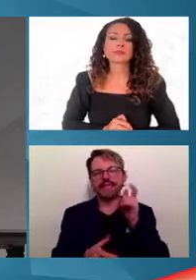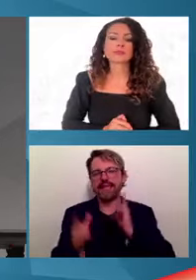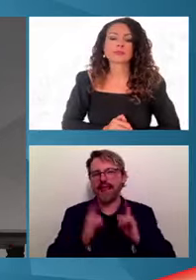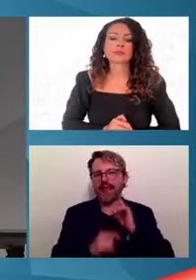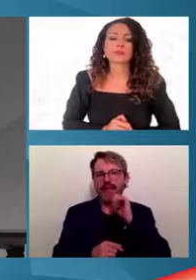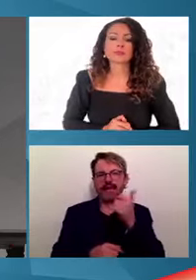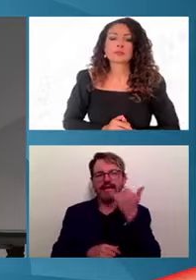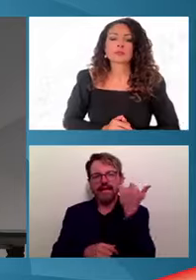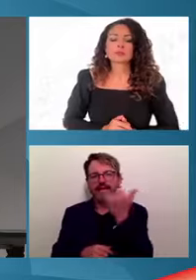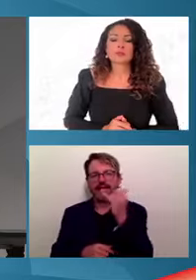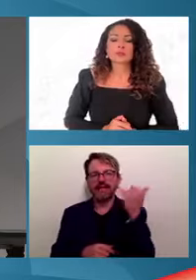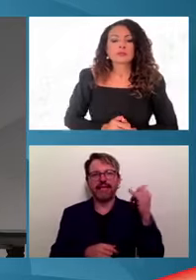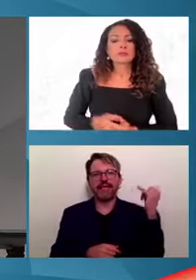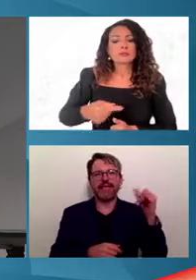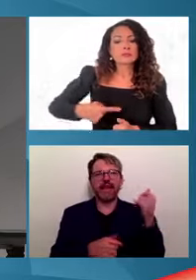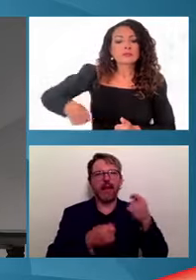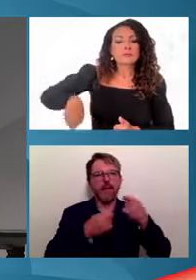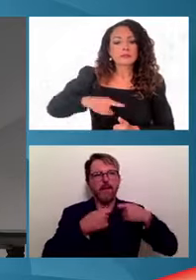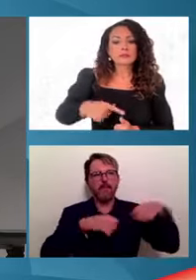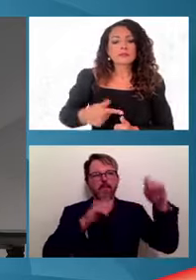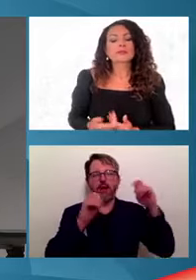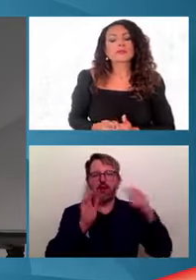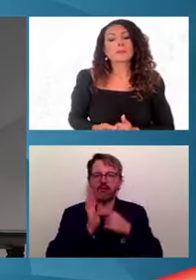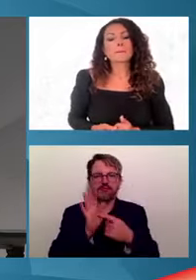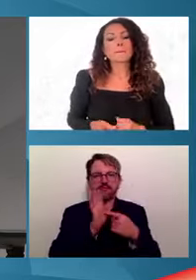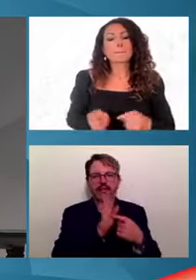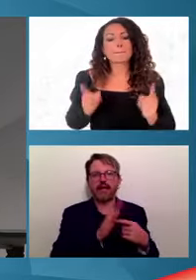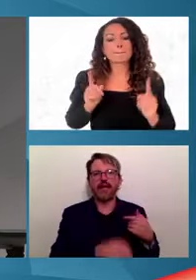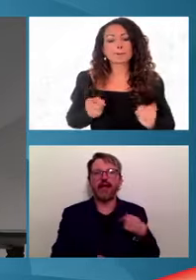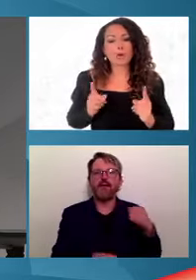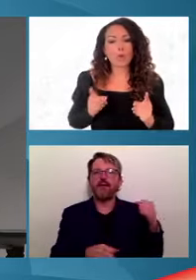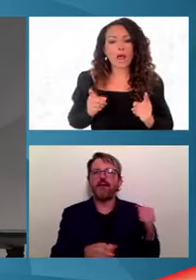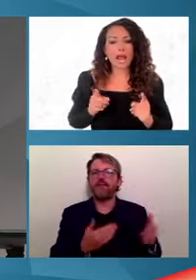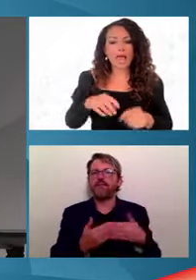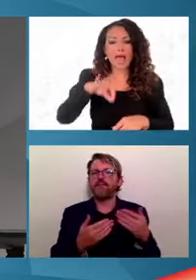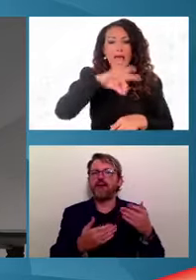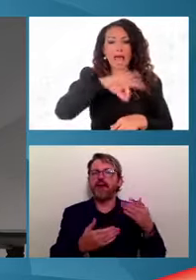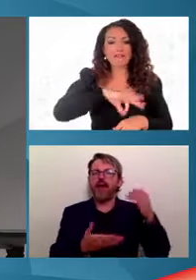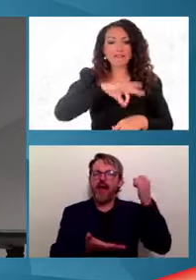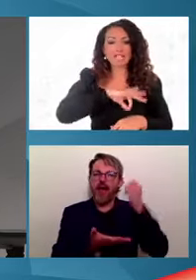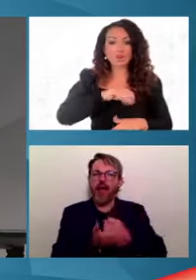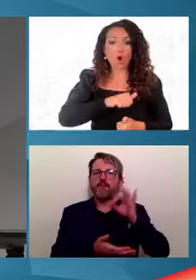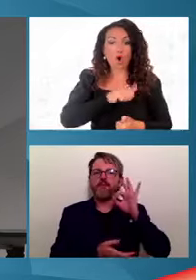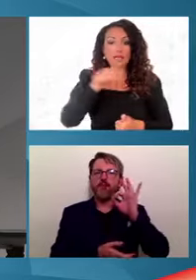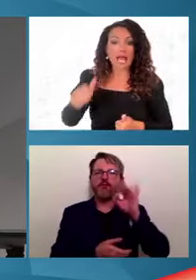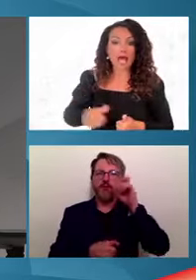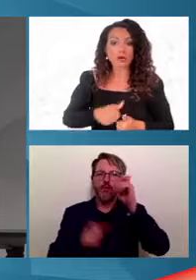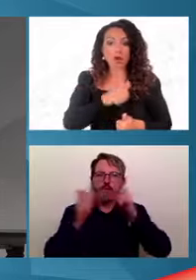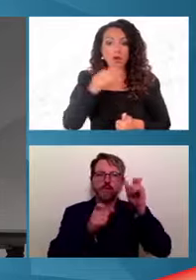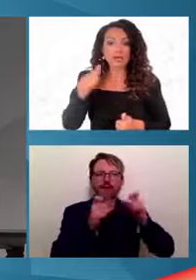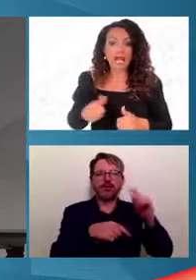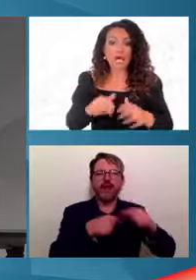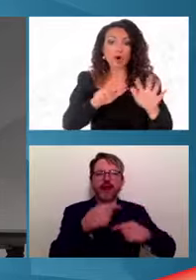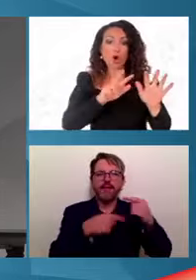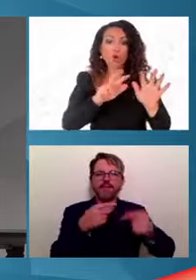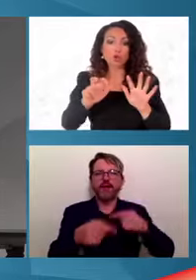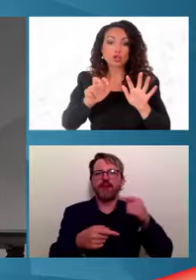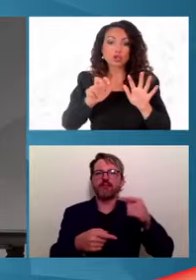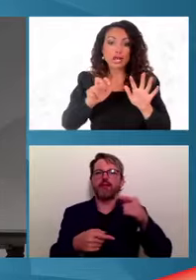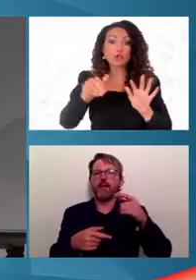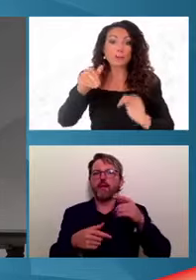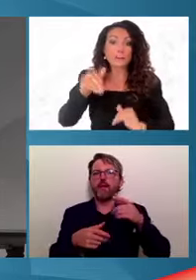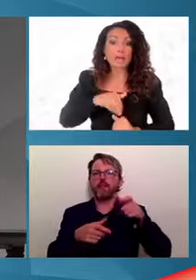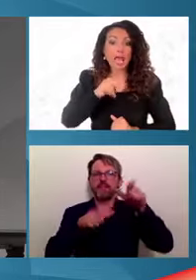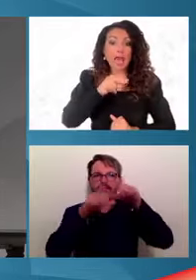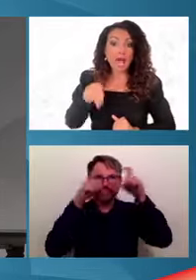spendevamo 800.000 euro d'affitto ogni anno, adesso ce ne siamo costruito uno noi a fianco, così un investimento